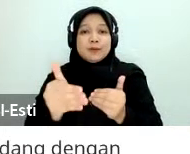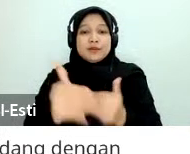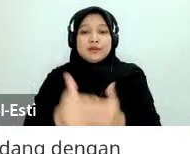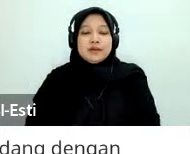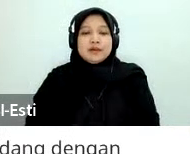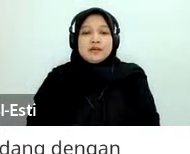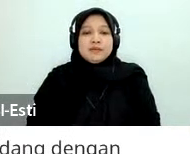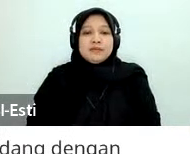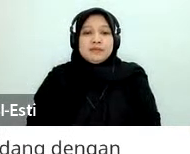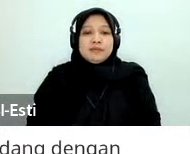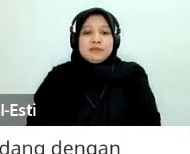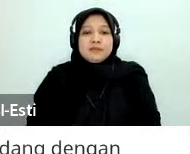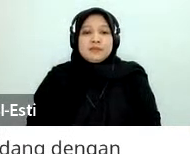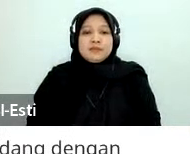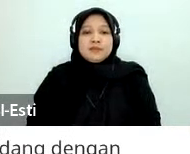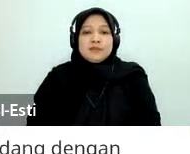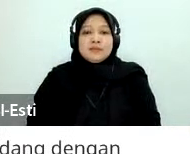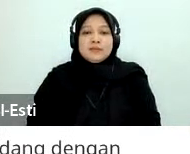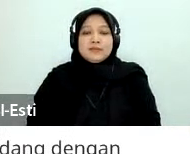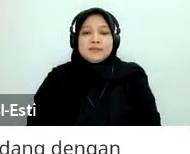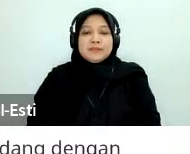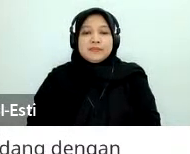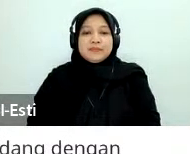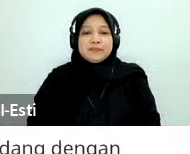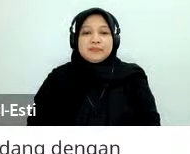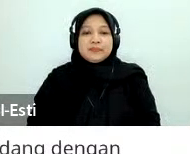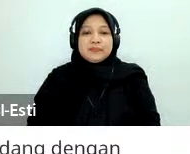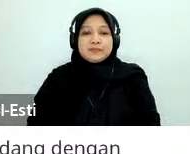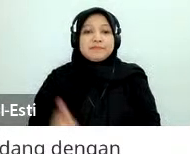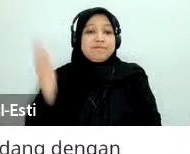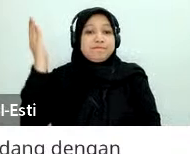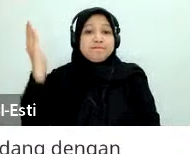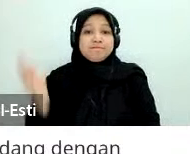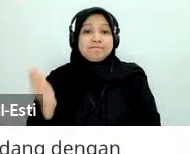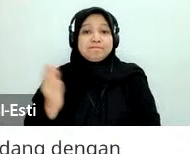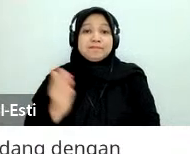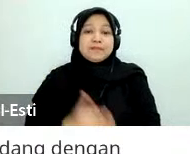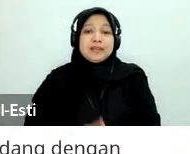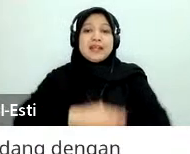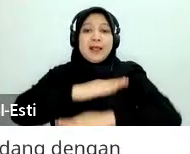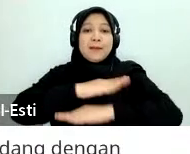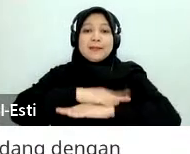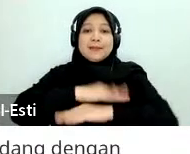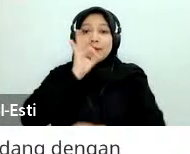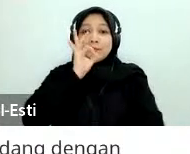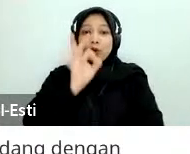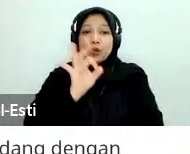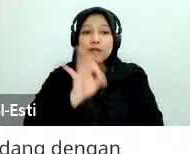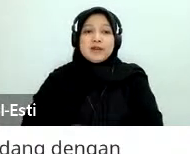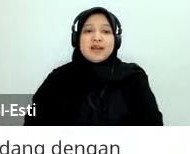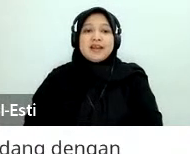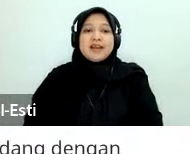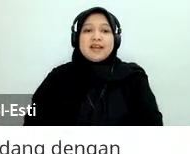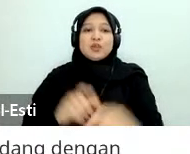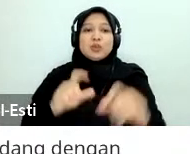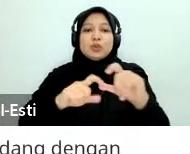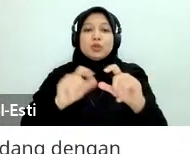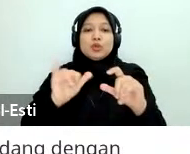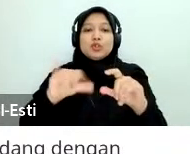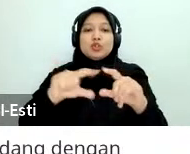di pakai ini adalah berita bohong Aceh Kanda Nainggolan